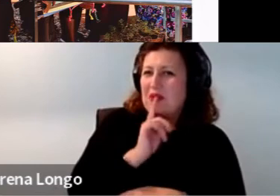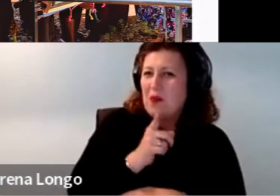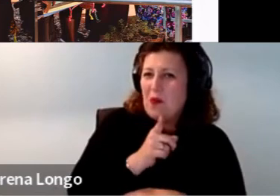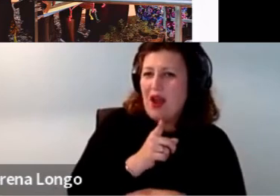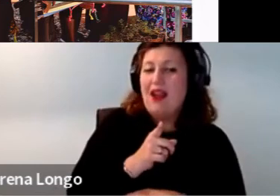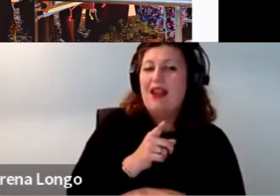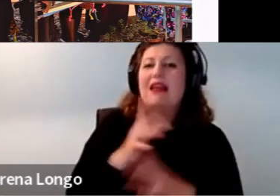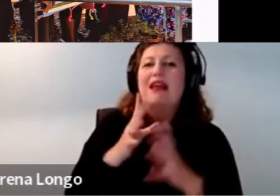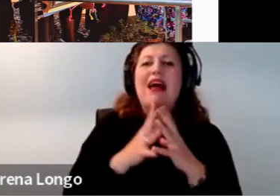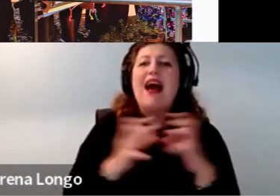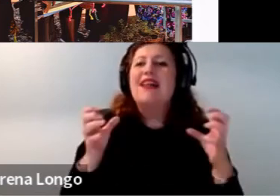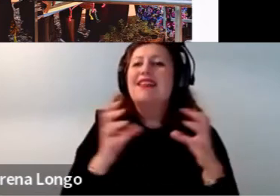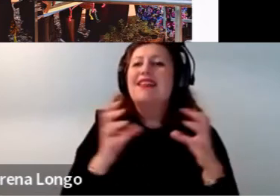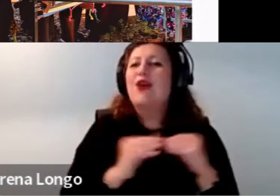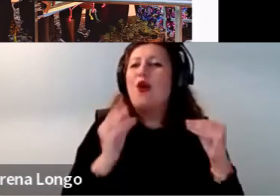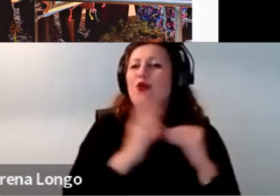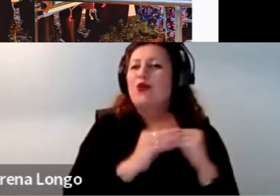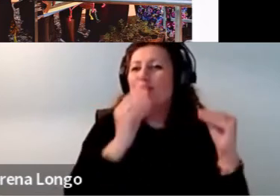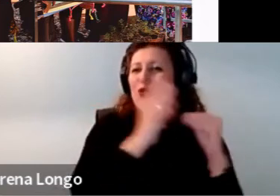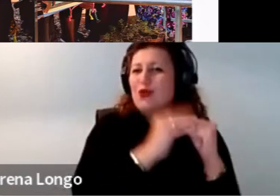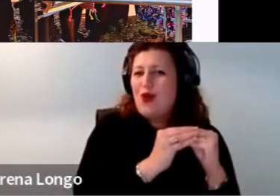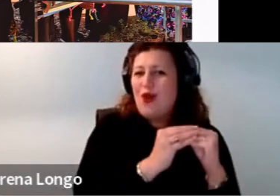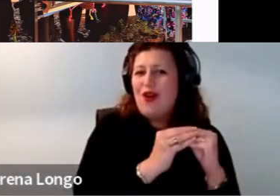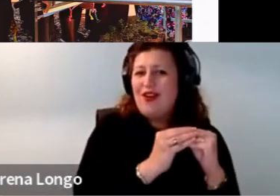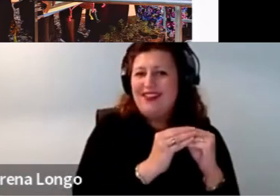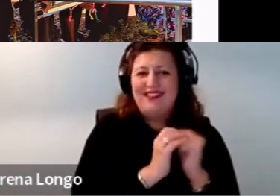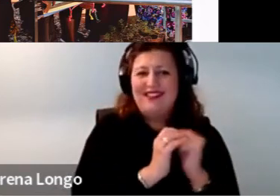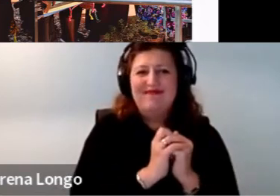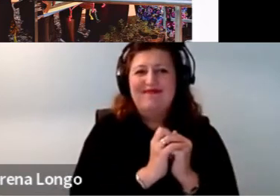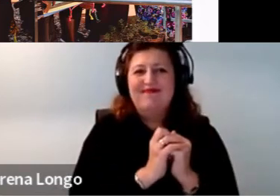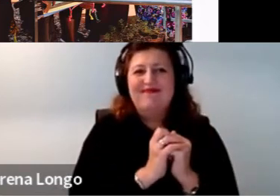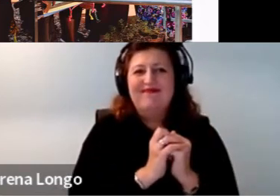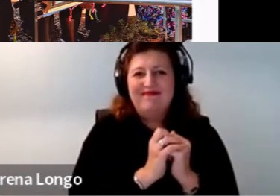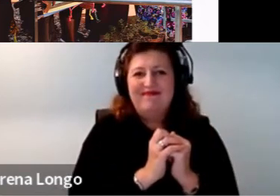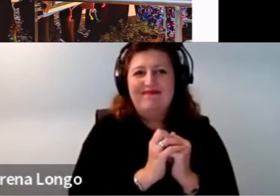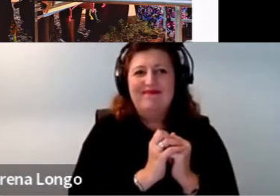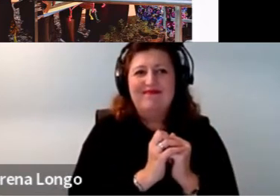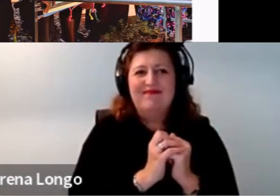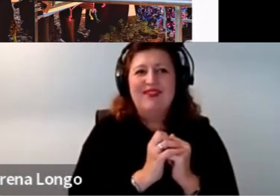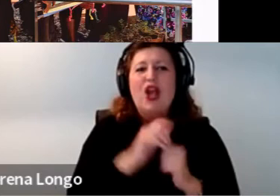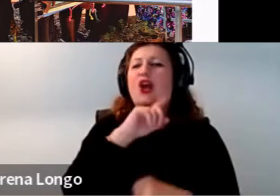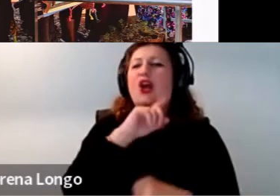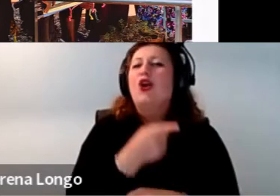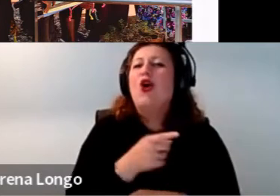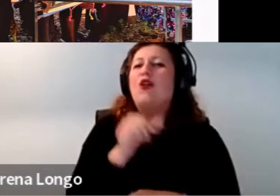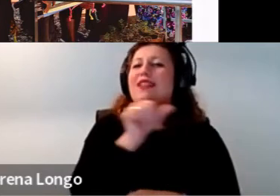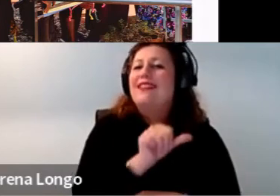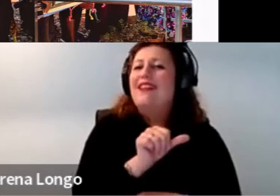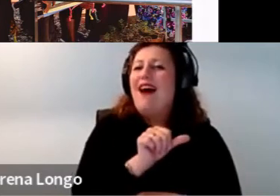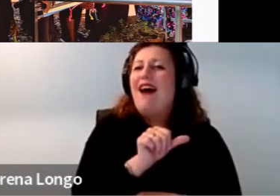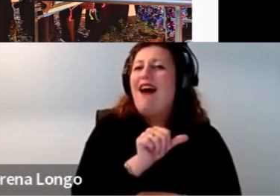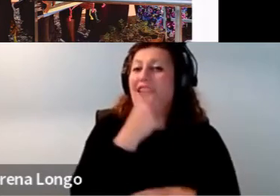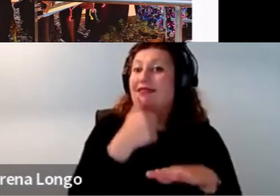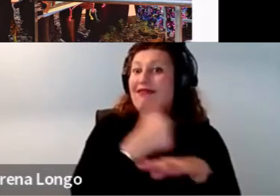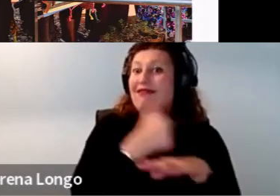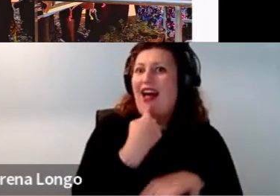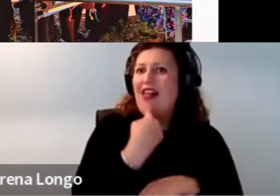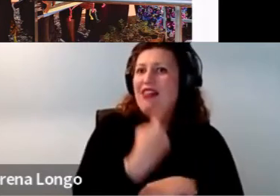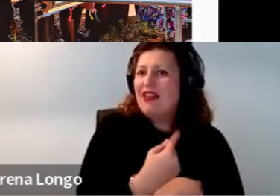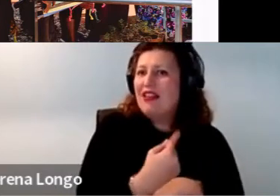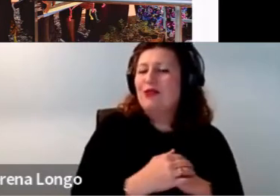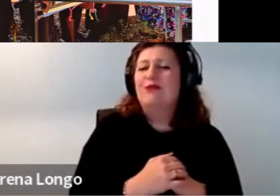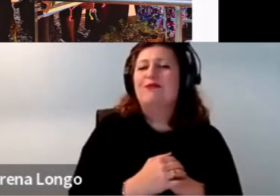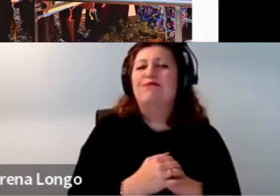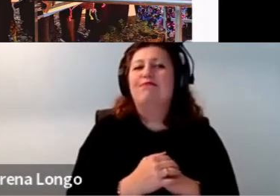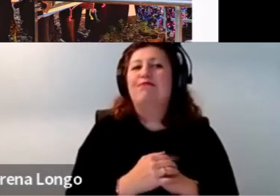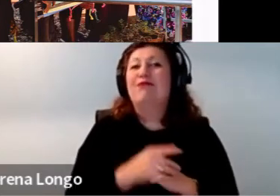imprese di costruzione. Il buon Solomon dell'impresa di Gold Star ha detto che ha imparato di più con